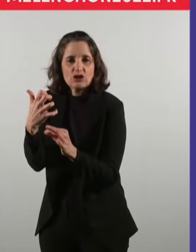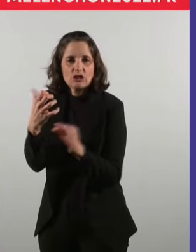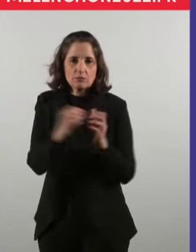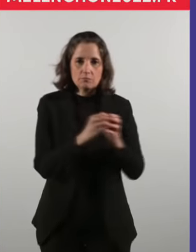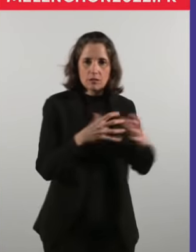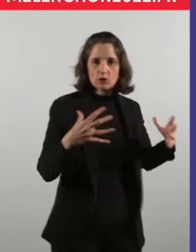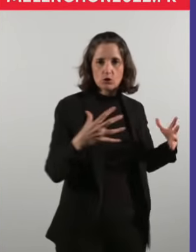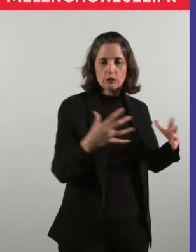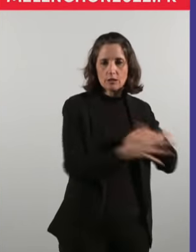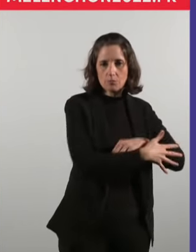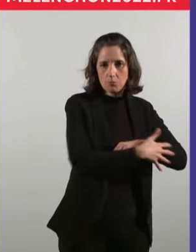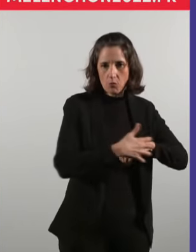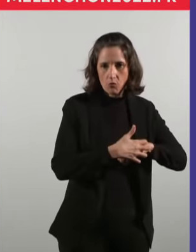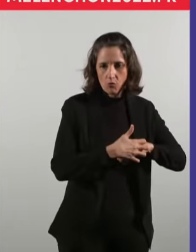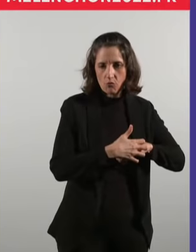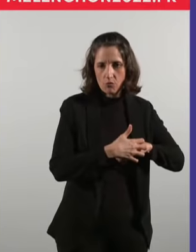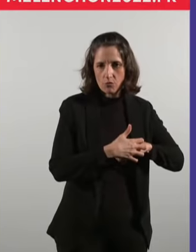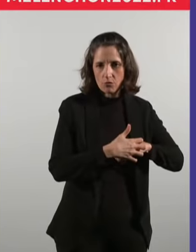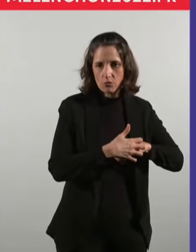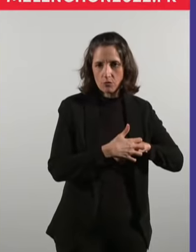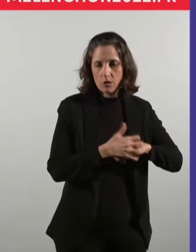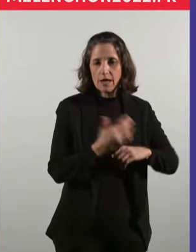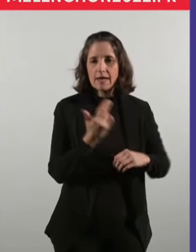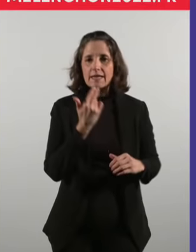de l'environnement, loin de l'améliorer.